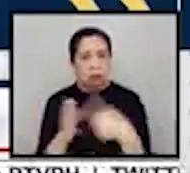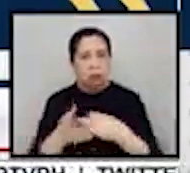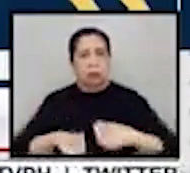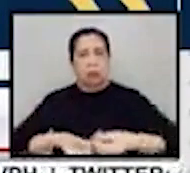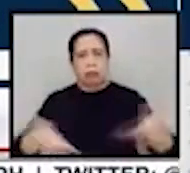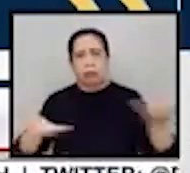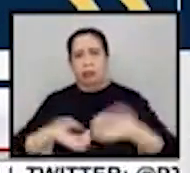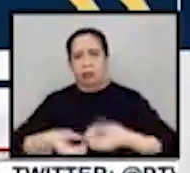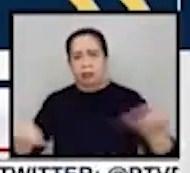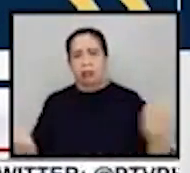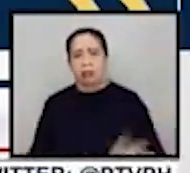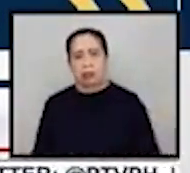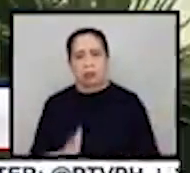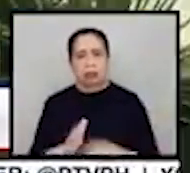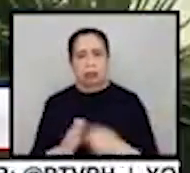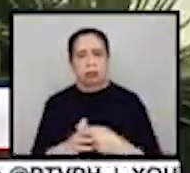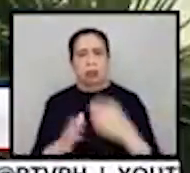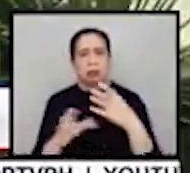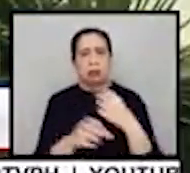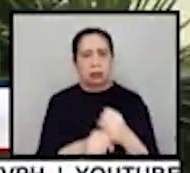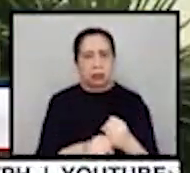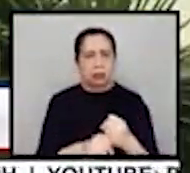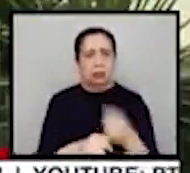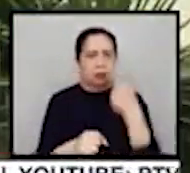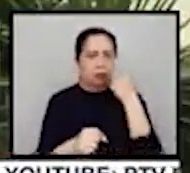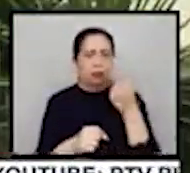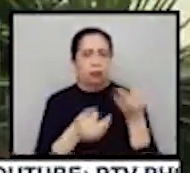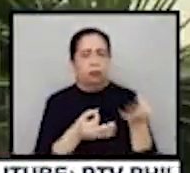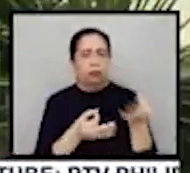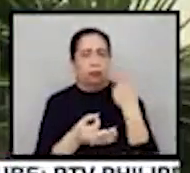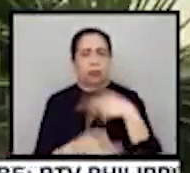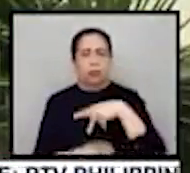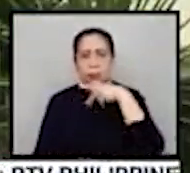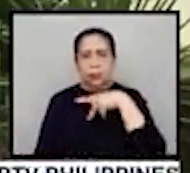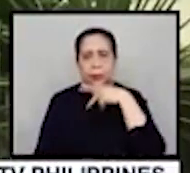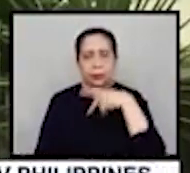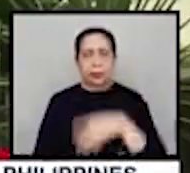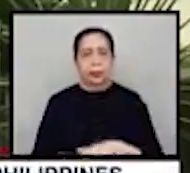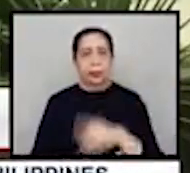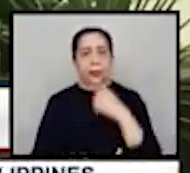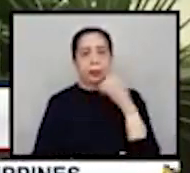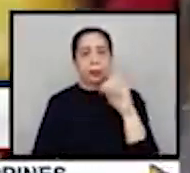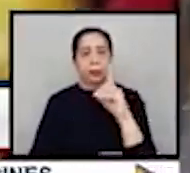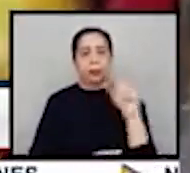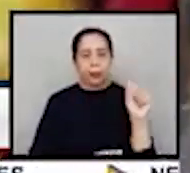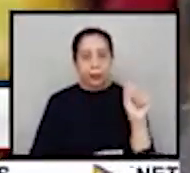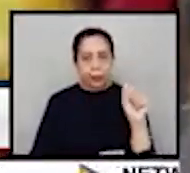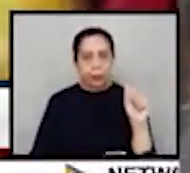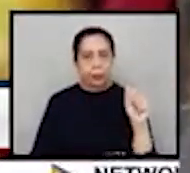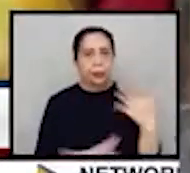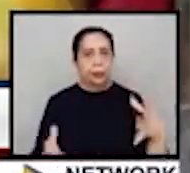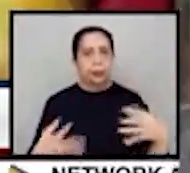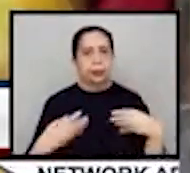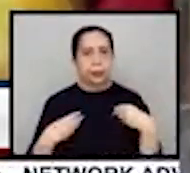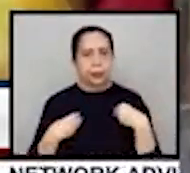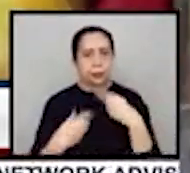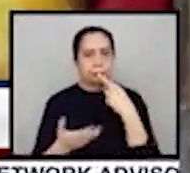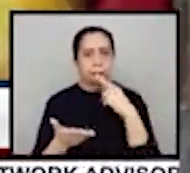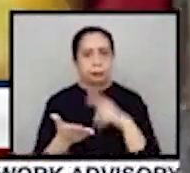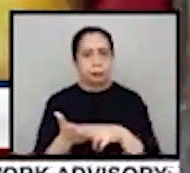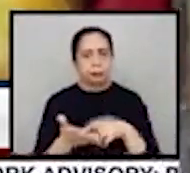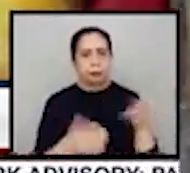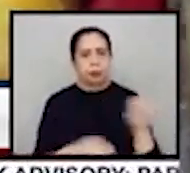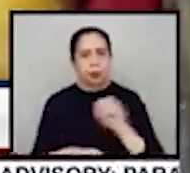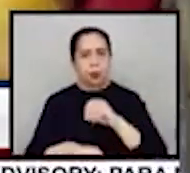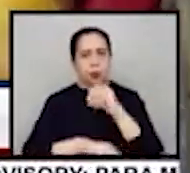Minsan kukunin nila pagkain ng baboy. Ayon sa Department of Agriculture, natanggap na nila ang report ng oversupply na kamatis